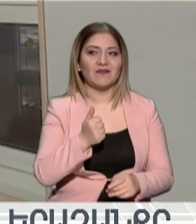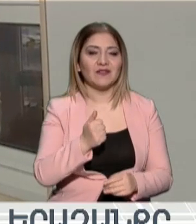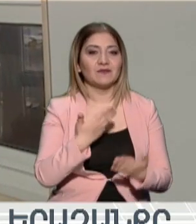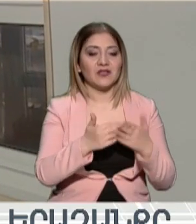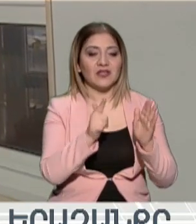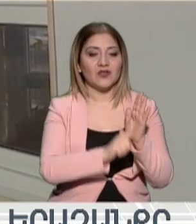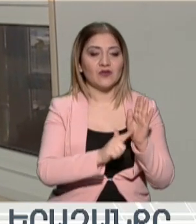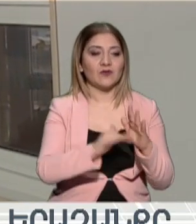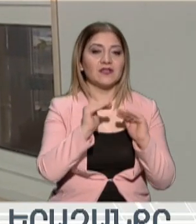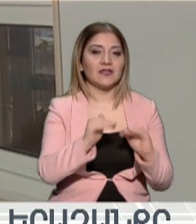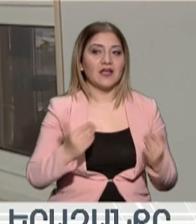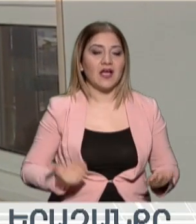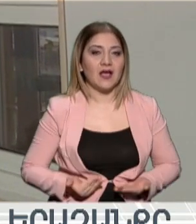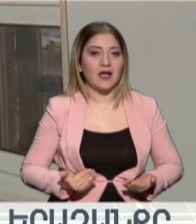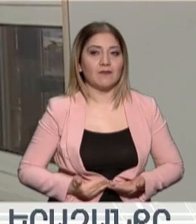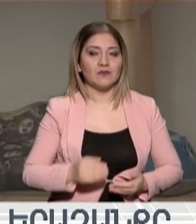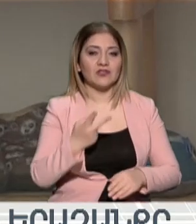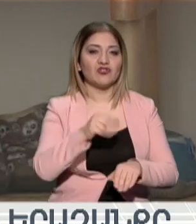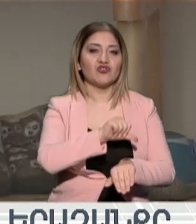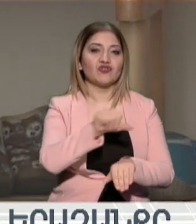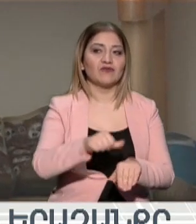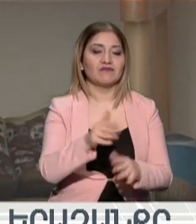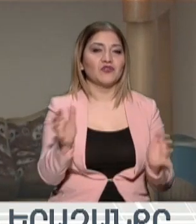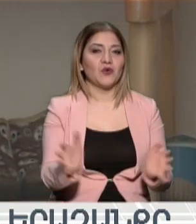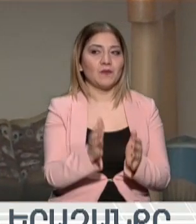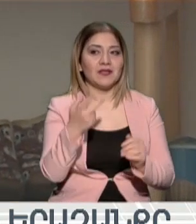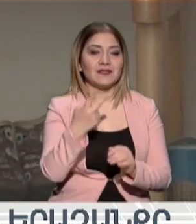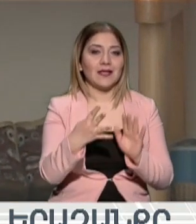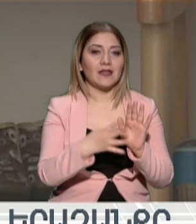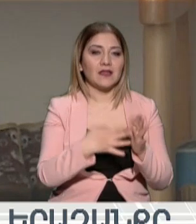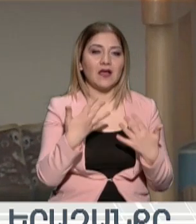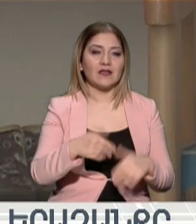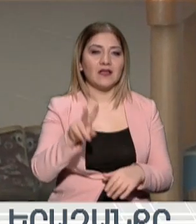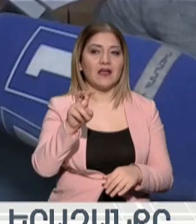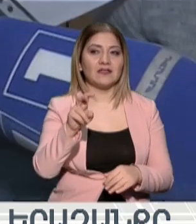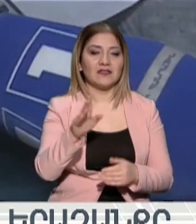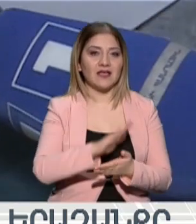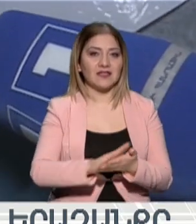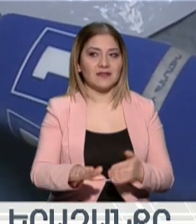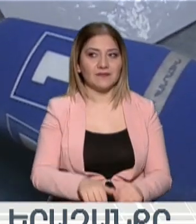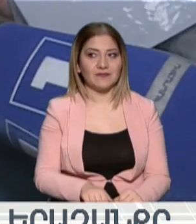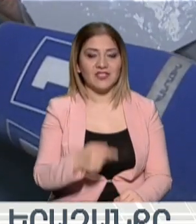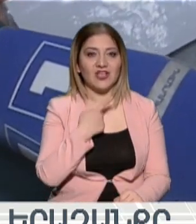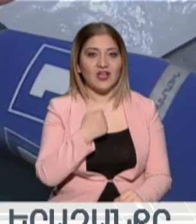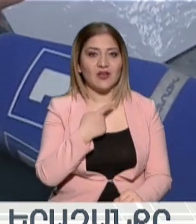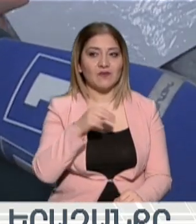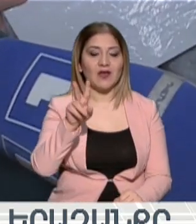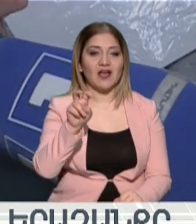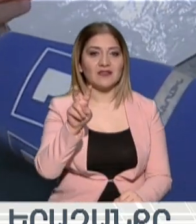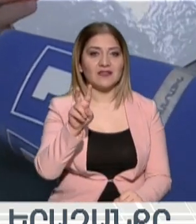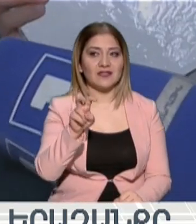Մոտ 70 երեխա է ապրում շուրջօրյա խնամքի տակ, նրանցից 29-ն արդեն Արցախից։ Ես կարոտել եմ